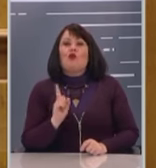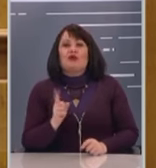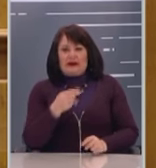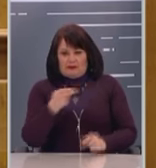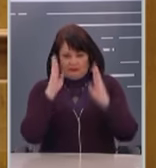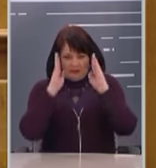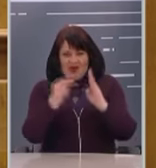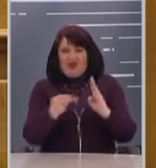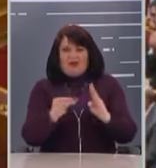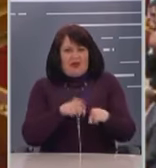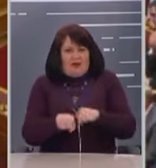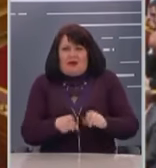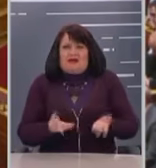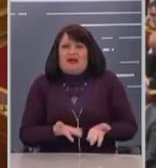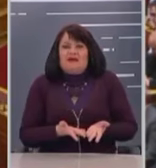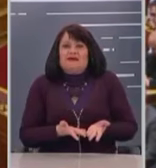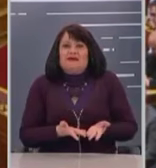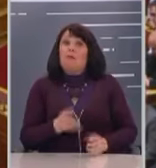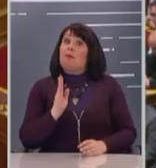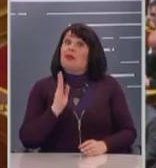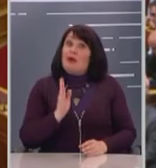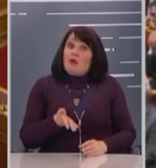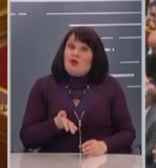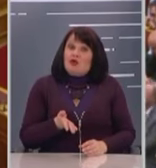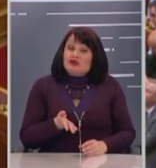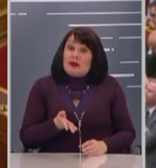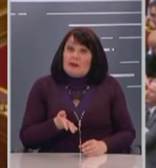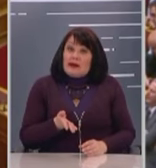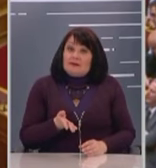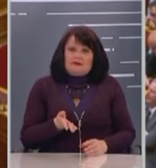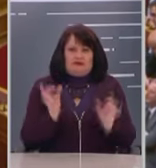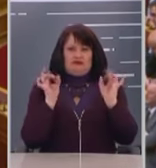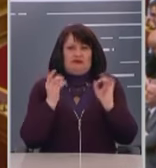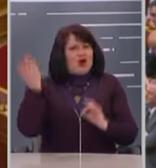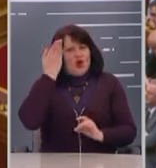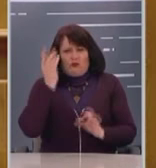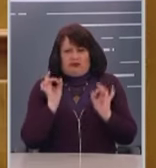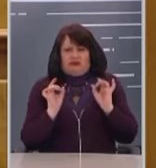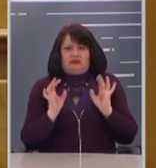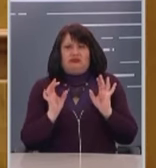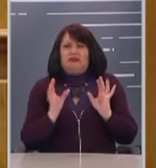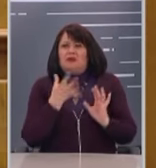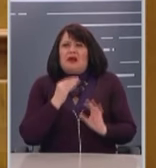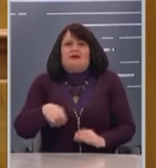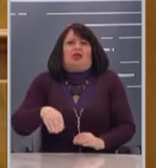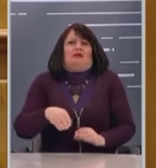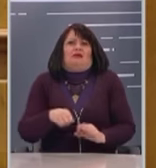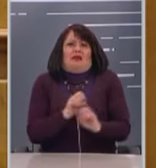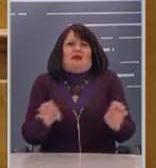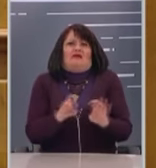του, αλλά και που θα μπορούσαν να είχαν γίνει χωρίς σχεδόν καθόλου κόστος, σύμφωνα με τα όσα